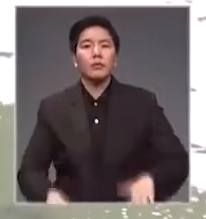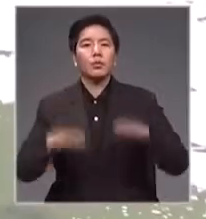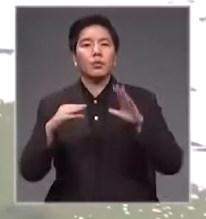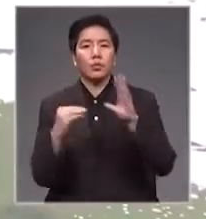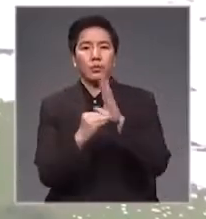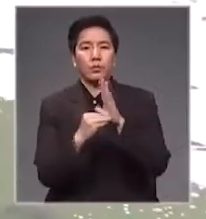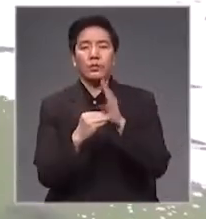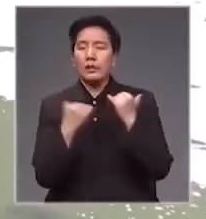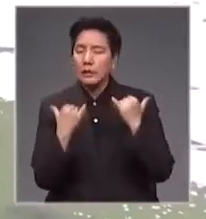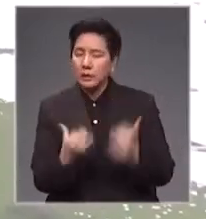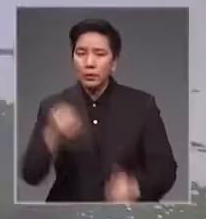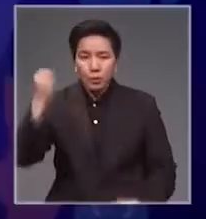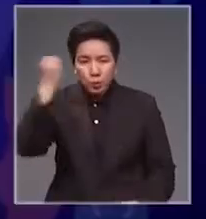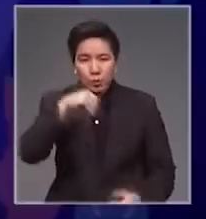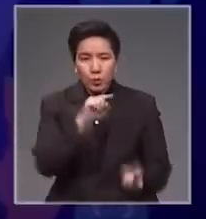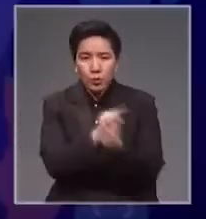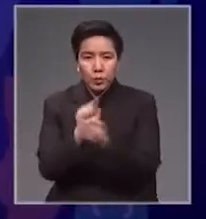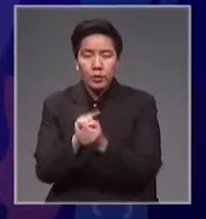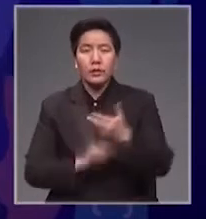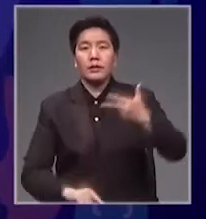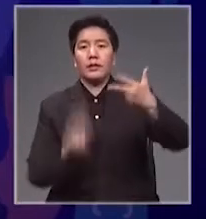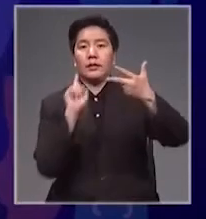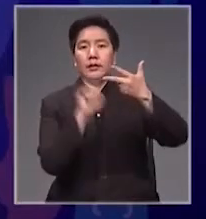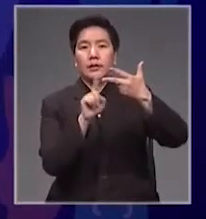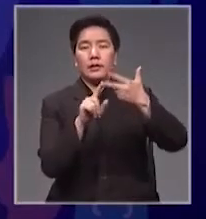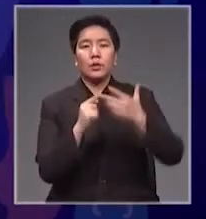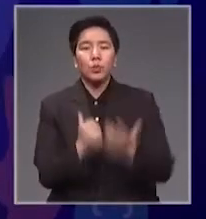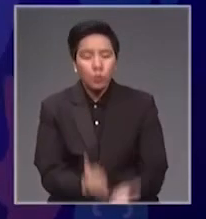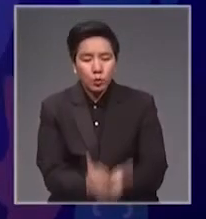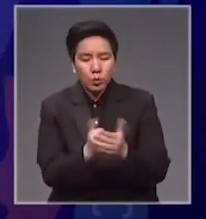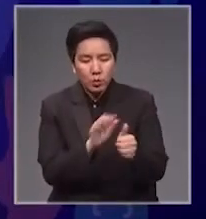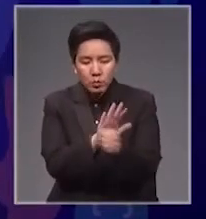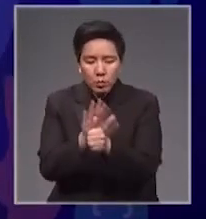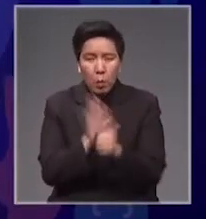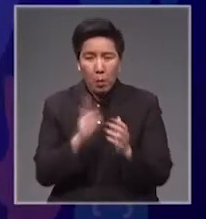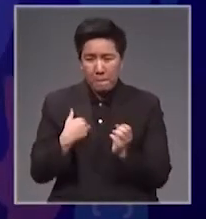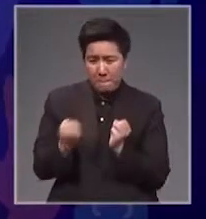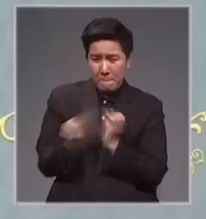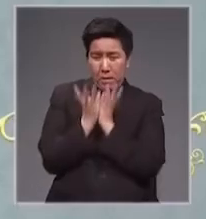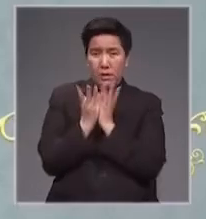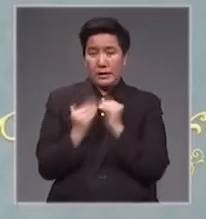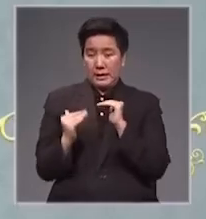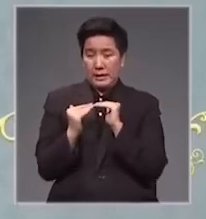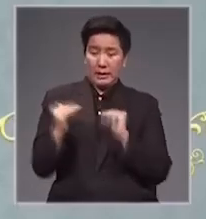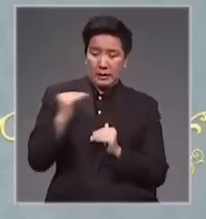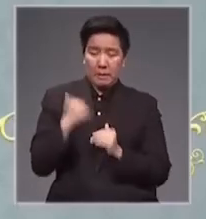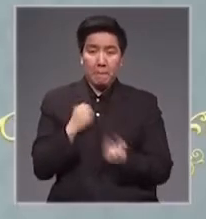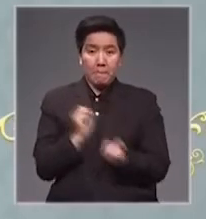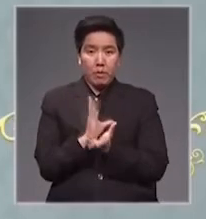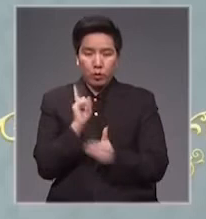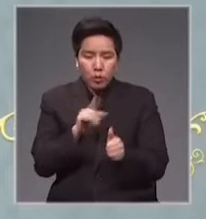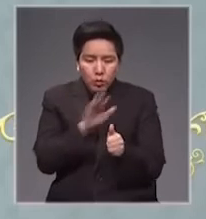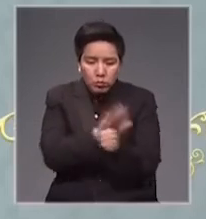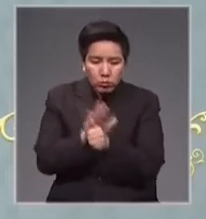ในทุกวันนี้ด้วยนะครับสำหรับสุดท้ายด้านการเยียวยากับผู้ที่ได้รับผลกระทบจากการละเมิดสิทธิมนุษยชนซึ่งมีหน่วยง